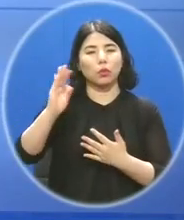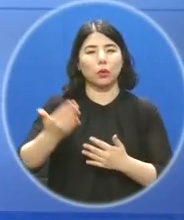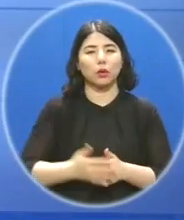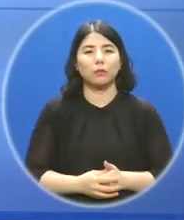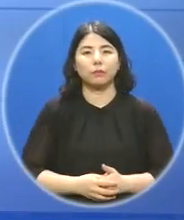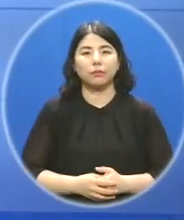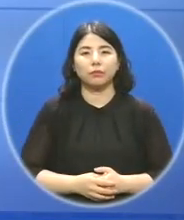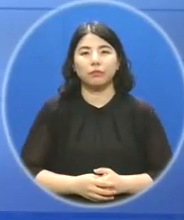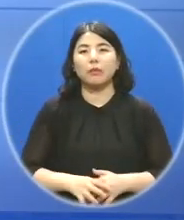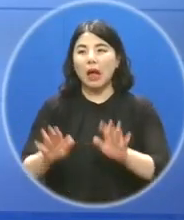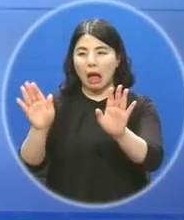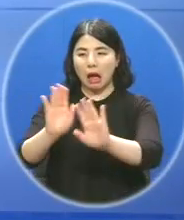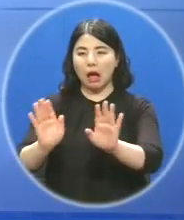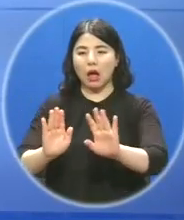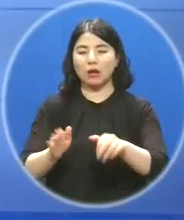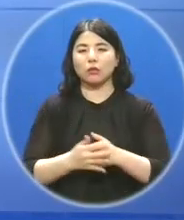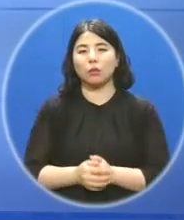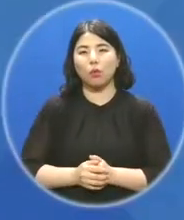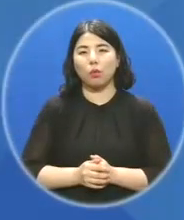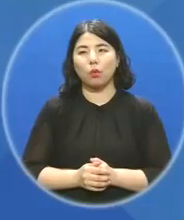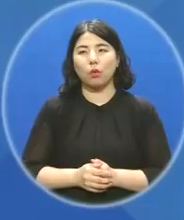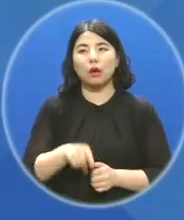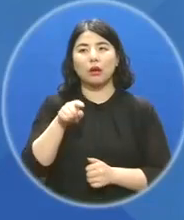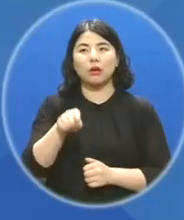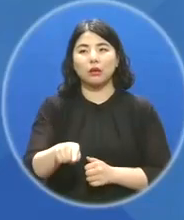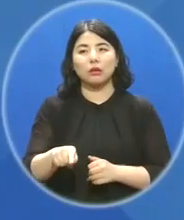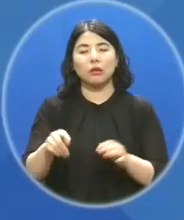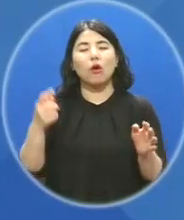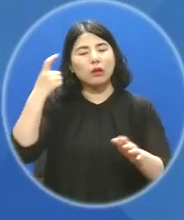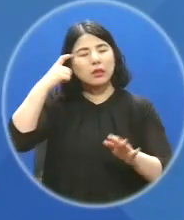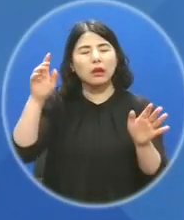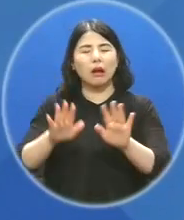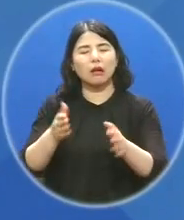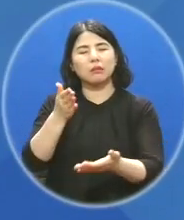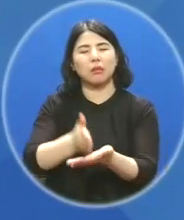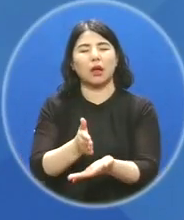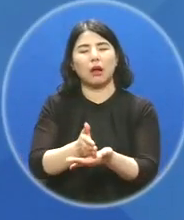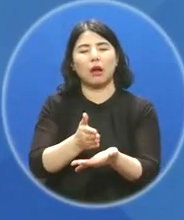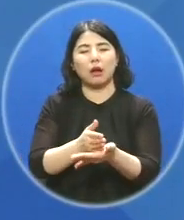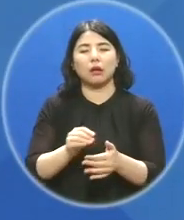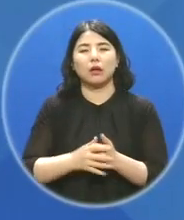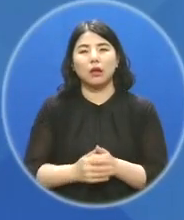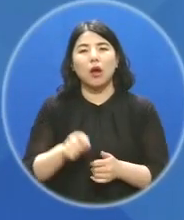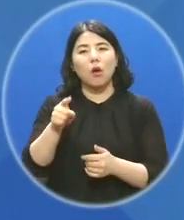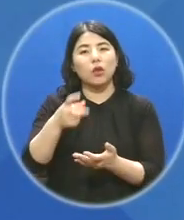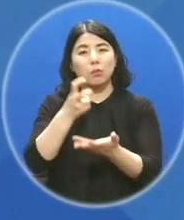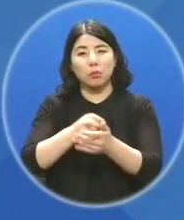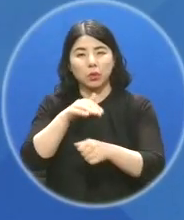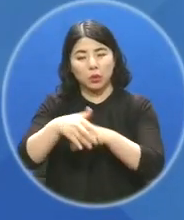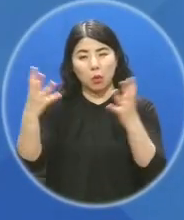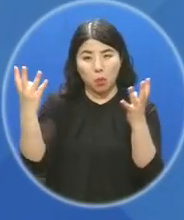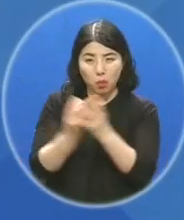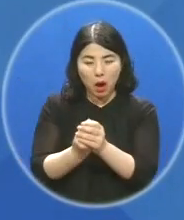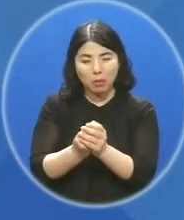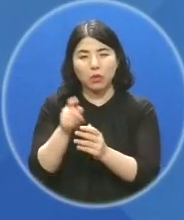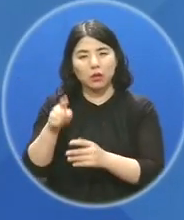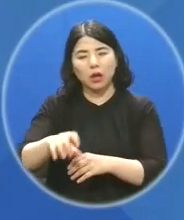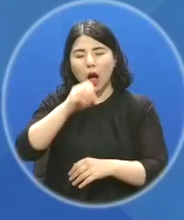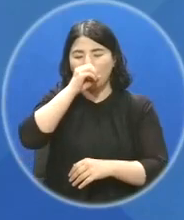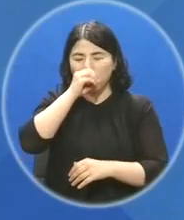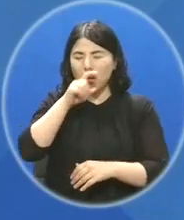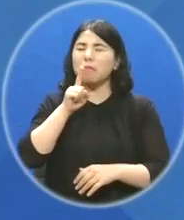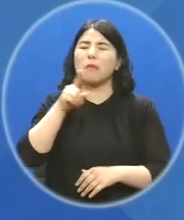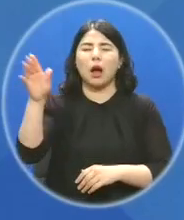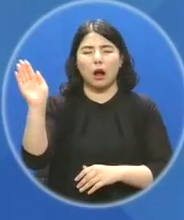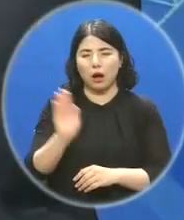네. 아니요. 그러니까 그렇게 생각하지 마시었으면 좋겠어요. 그러니까 어떤 하나의 제도가 완벽하고 어떤 하나의 제도는 빵점이다